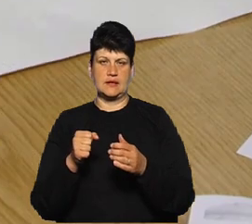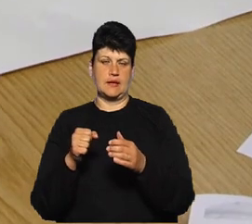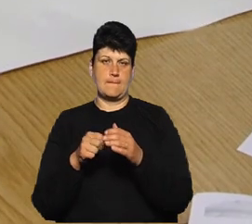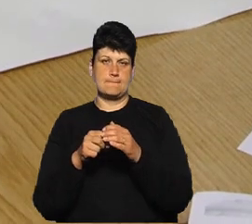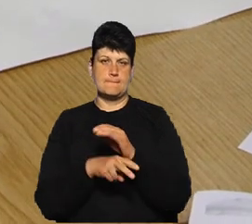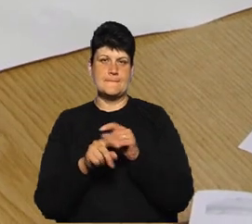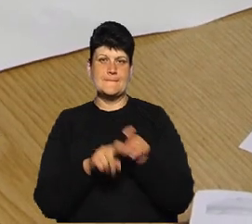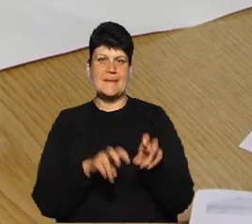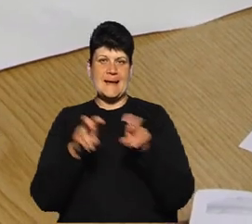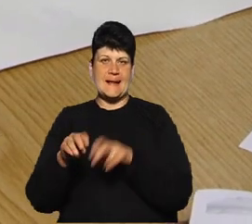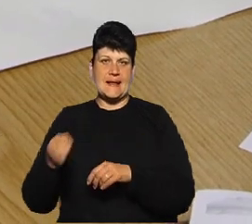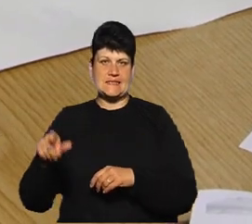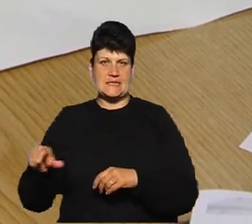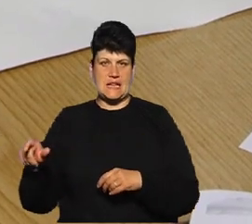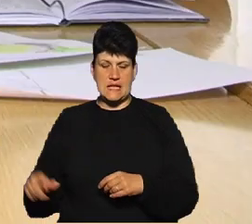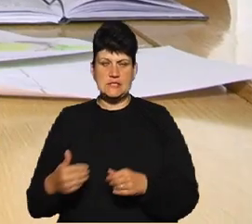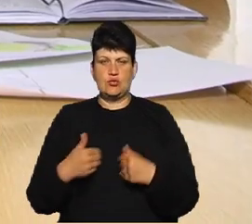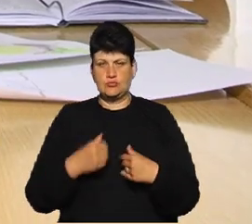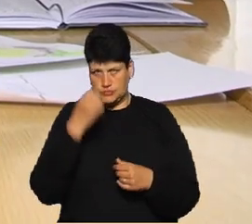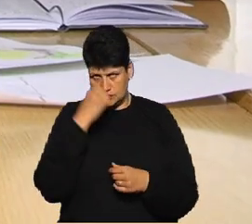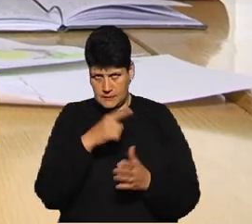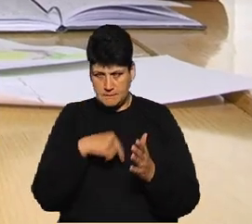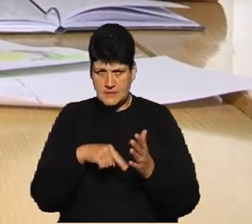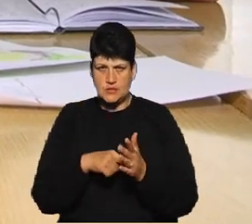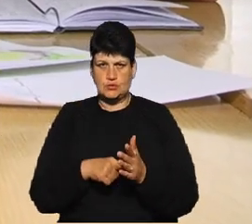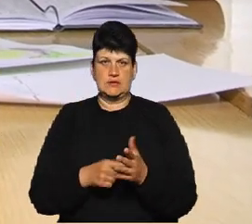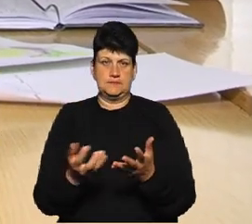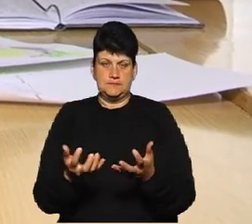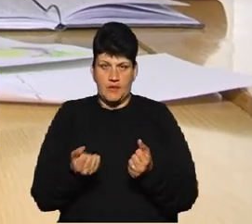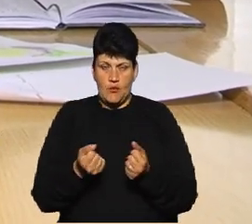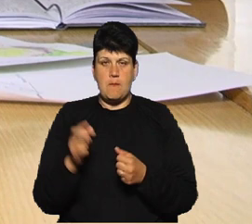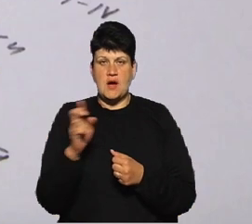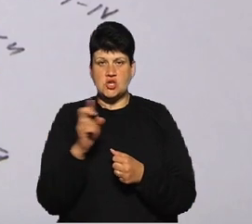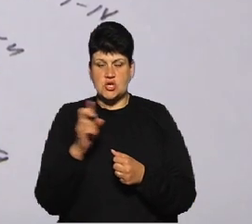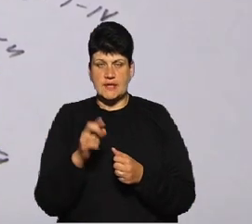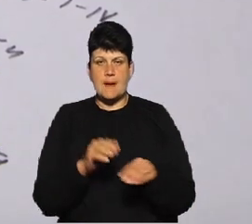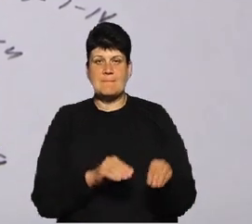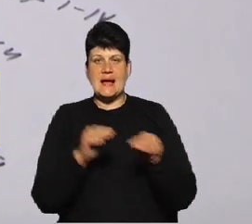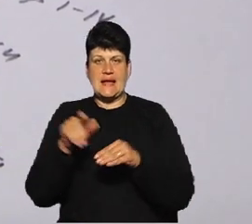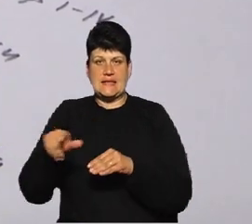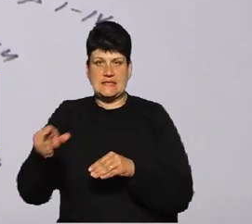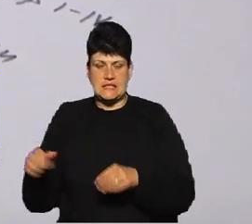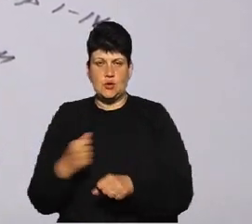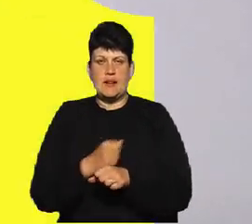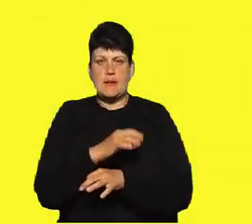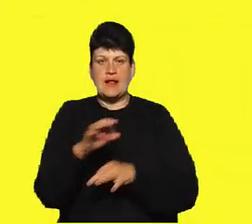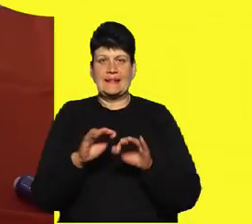Хочуть віддячити місту за гостинність. У Бережанах переселенці розробили проєкт дитячого майданчика.